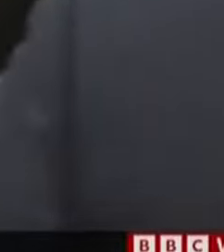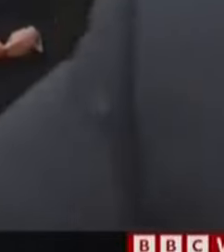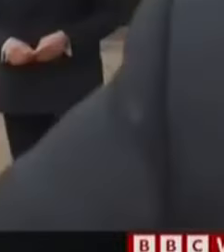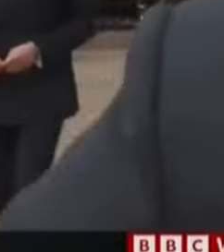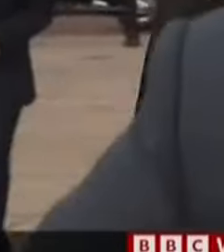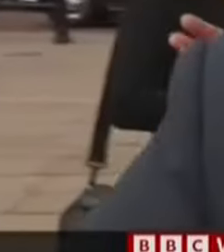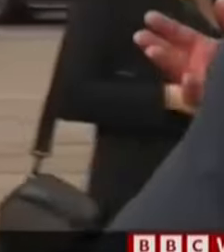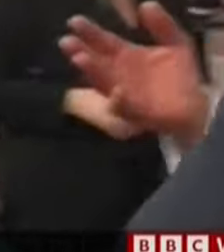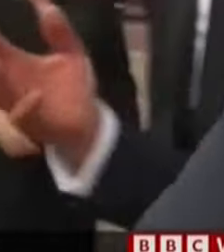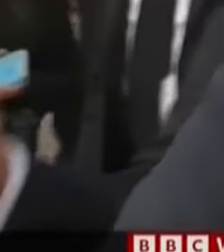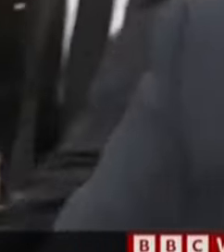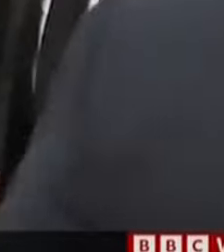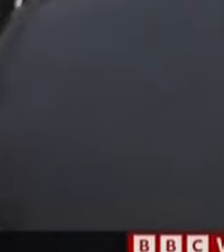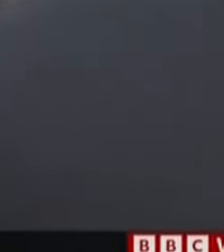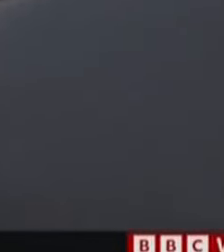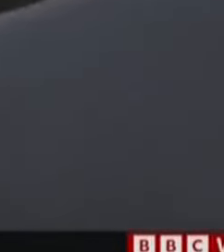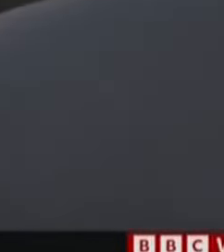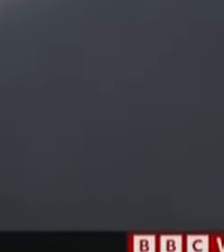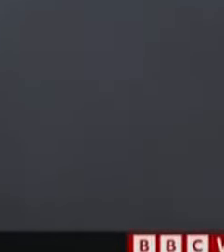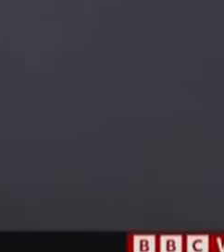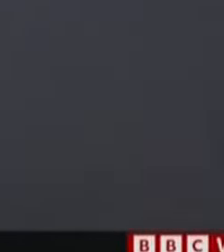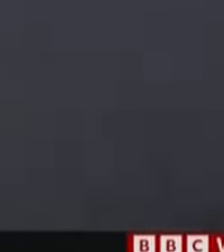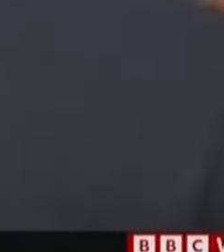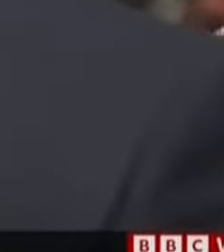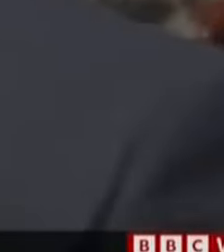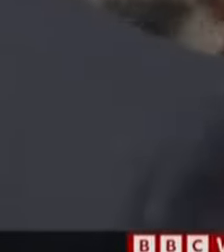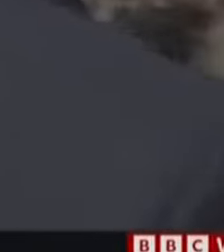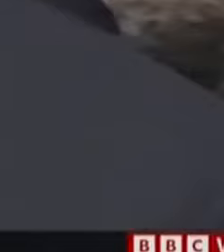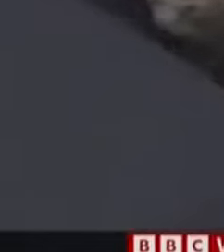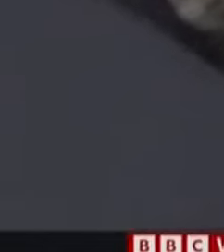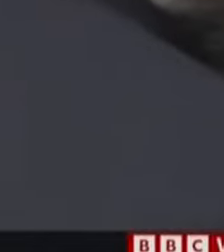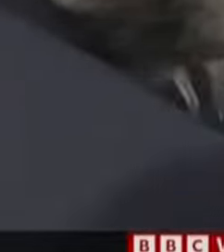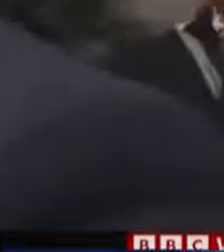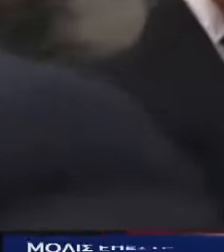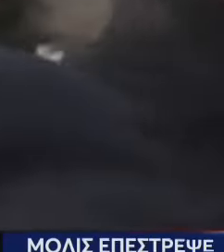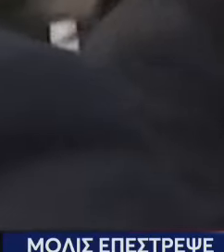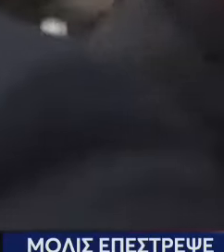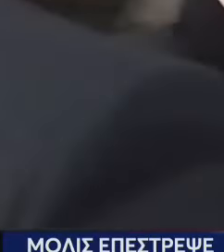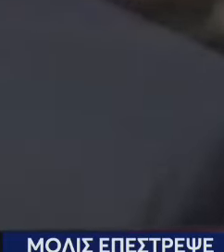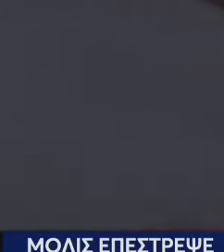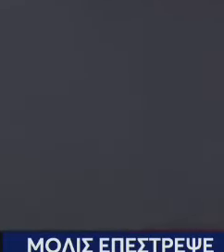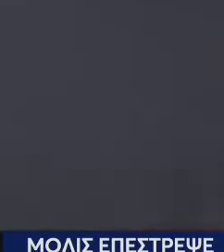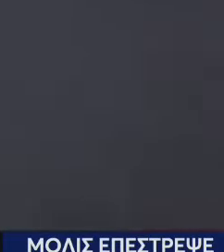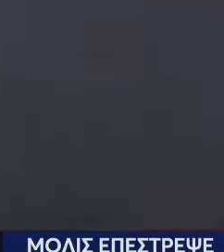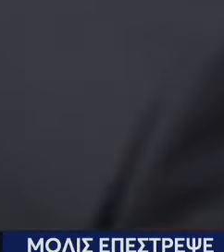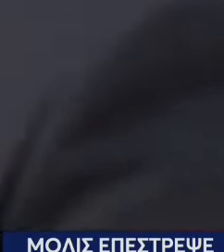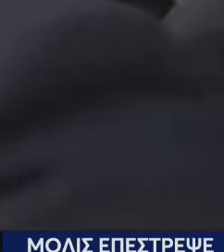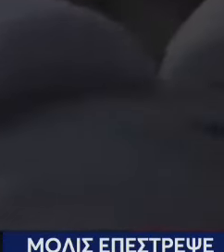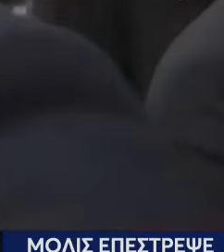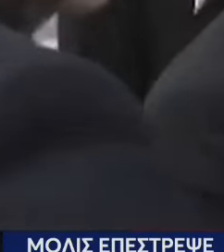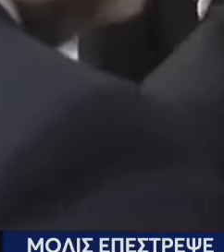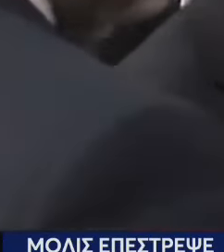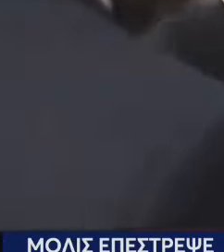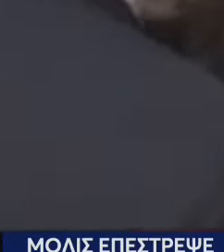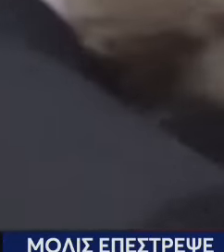επόμενο βίντεο. Ο άνθρωπος αυτός και εδώ στην Ελλάδα δεν ήταν συμπαθής. Η εικόνα του βέβαια άλλαξε μετά από τις επισκέψεις που έκανε και